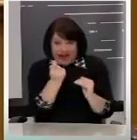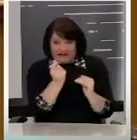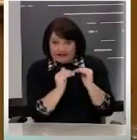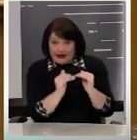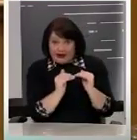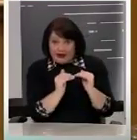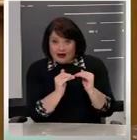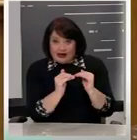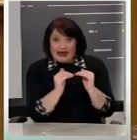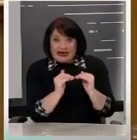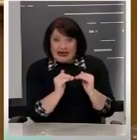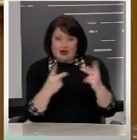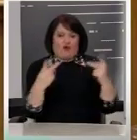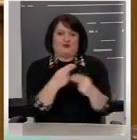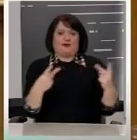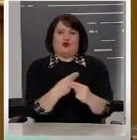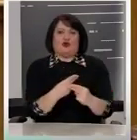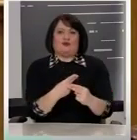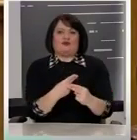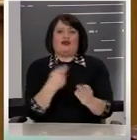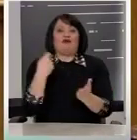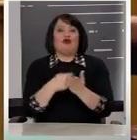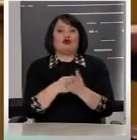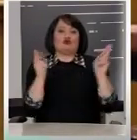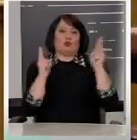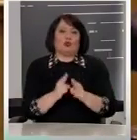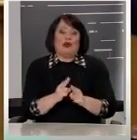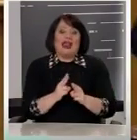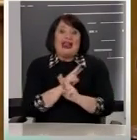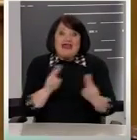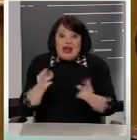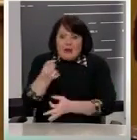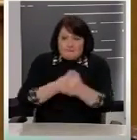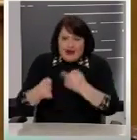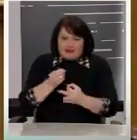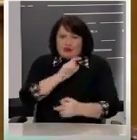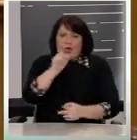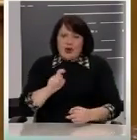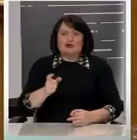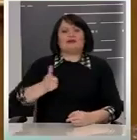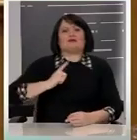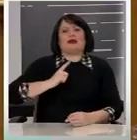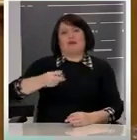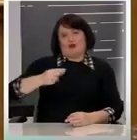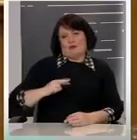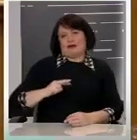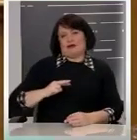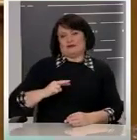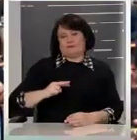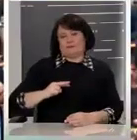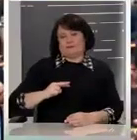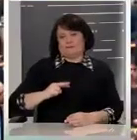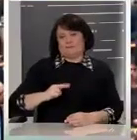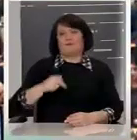μέρος από αυτό που θα πρέπει να κοπεί για να μειώσουμε τους φόρους? Καθαρές κουβέντες. Σας έκανα την ερώτηση, περιμένω την απάντηση.